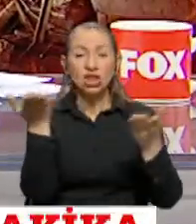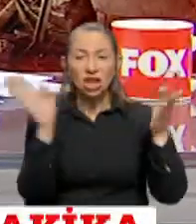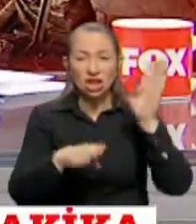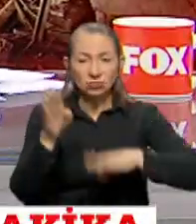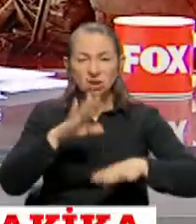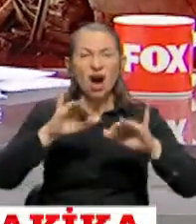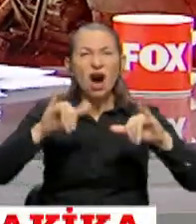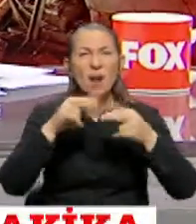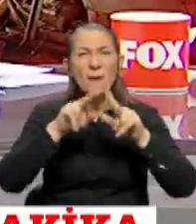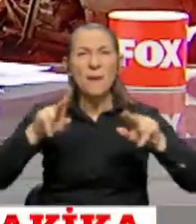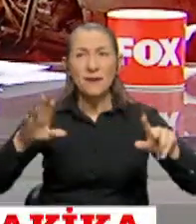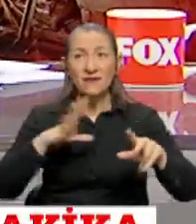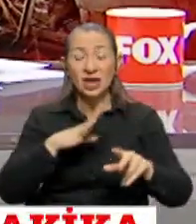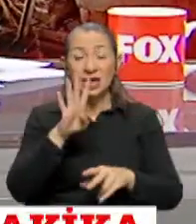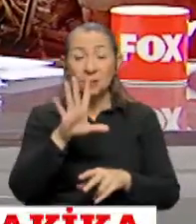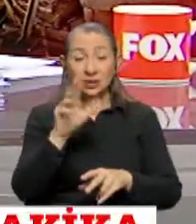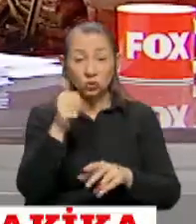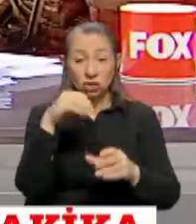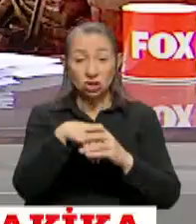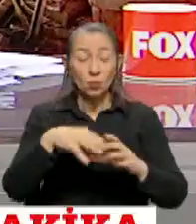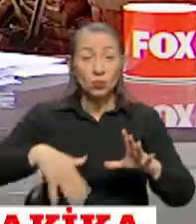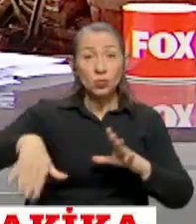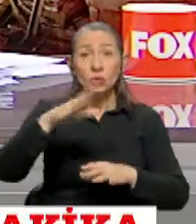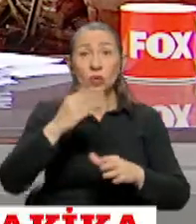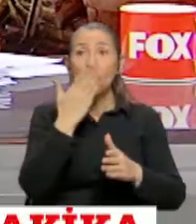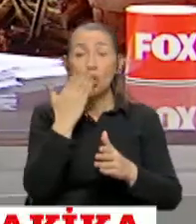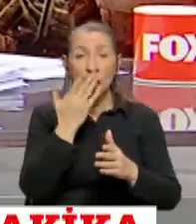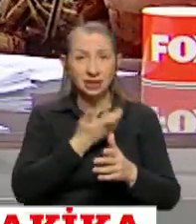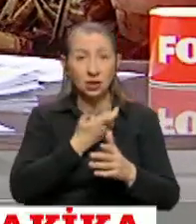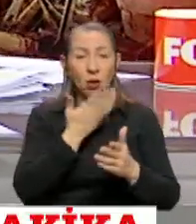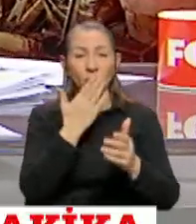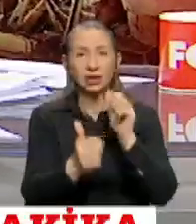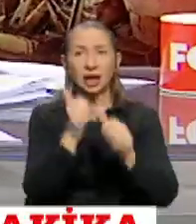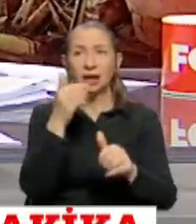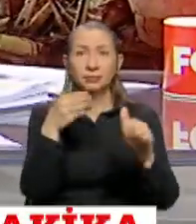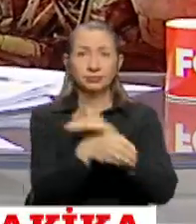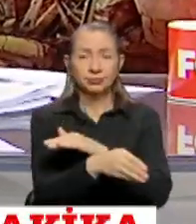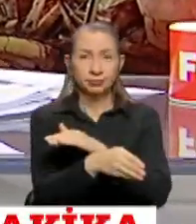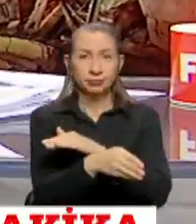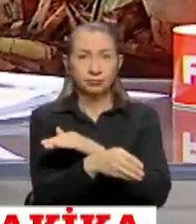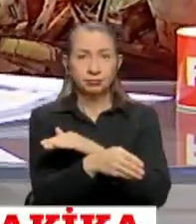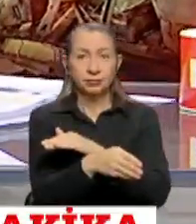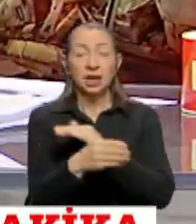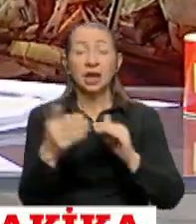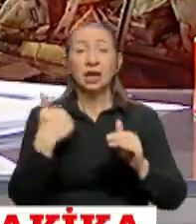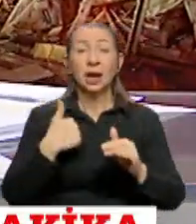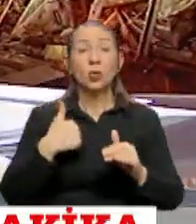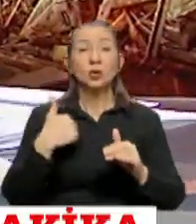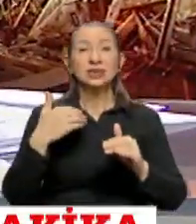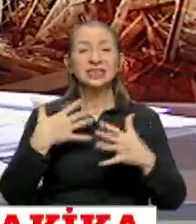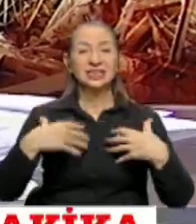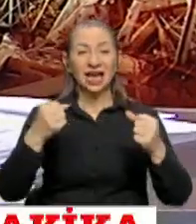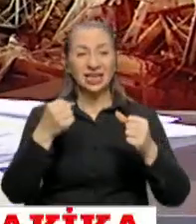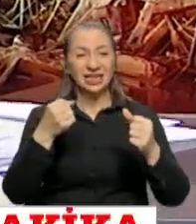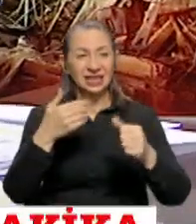ya da ağır hasarlıydı. 45 gün içinde bütün öğrencileri okullarına döndürebildik. Kamu sağlık hizmetlerine